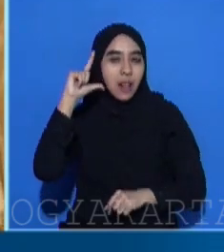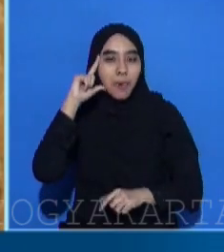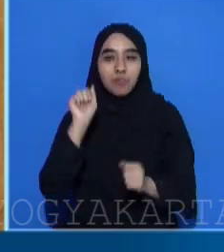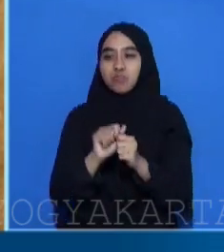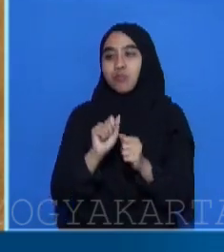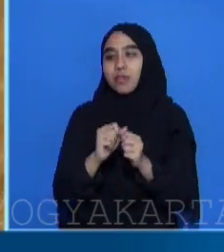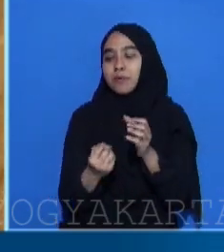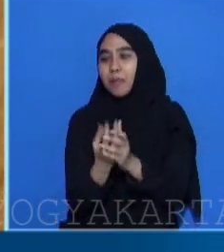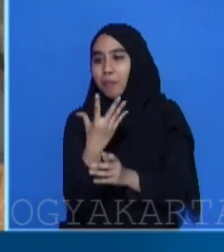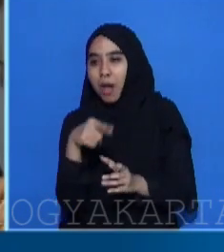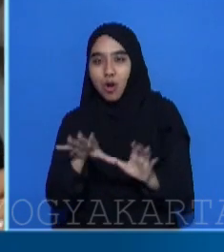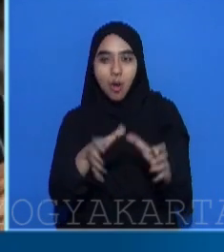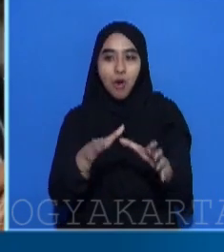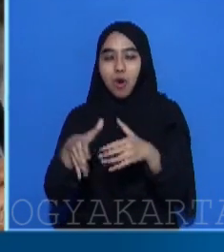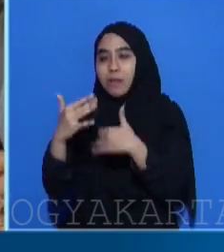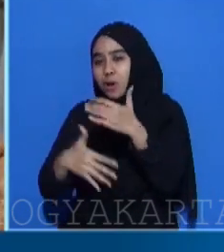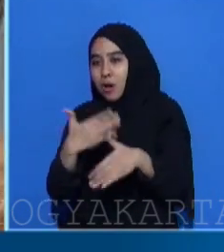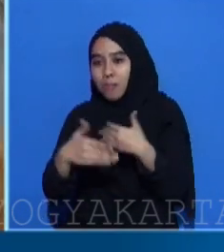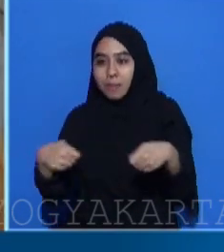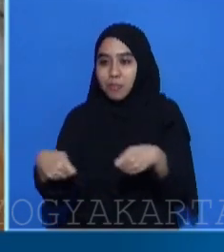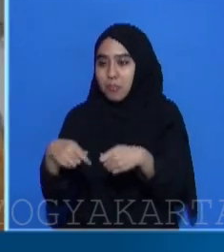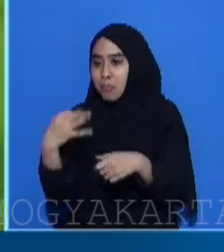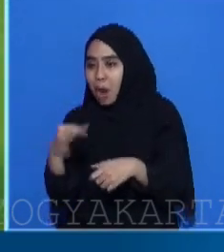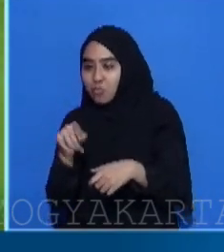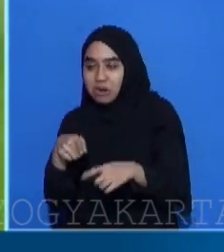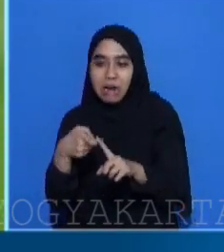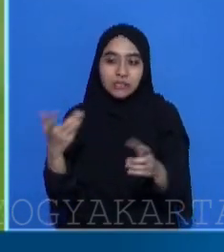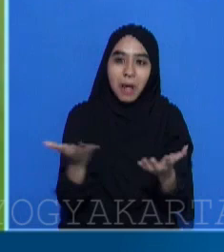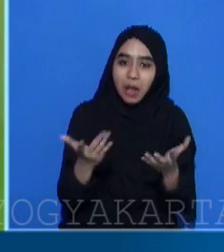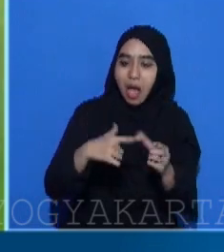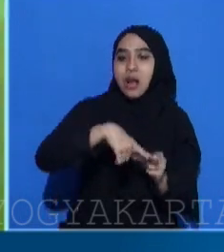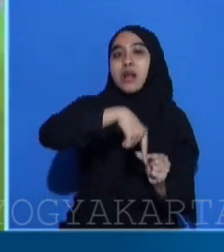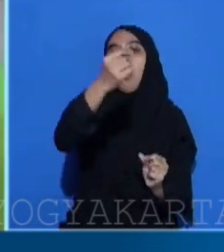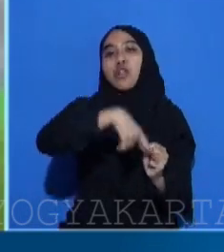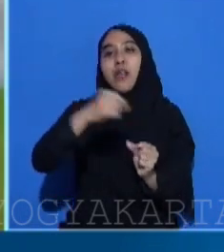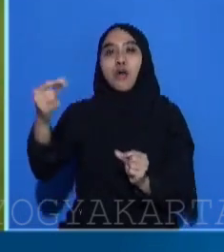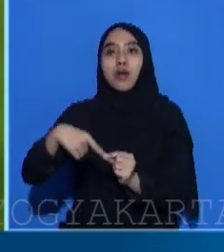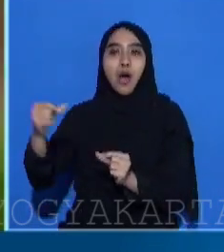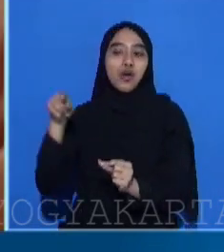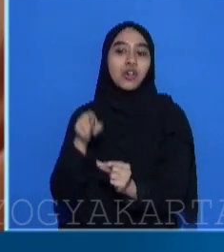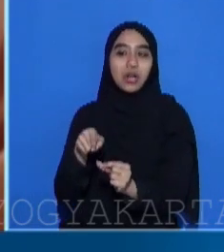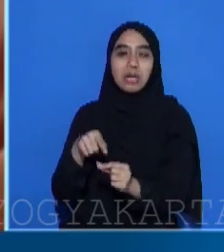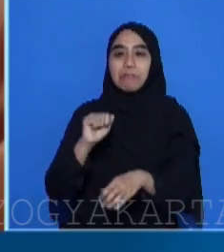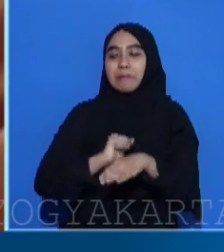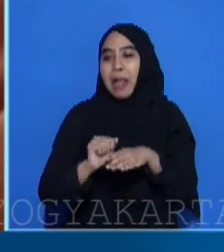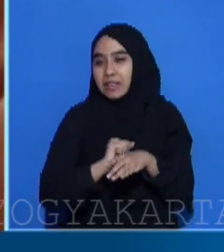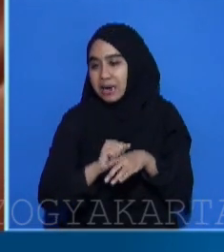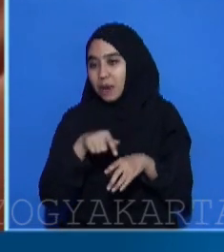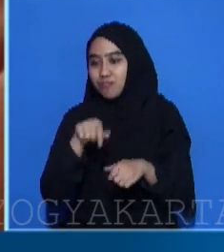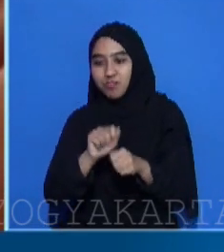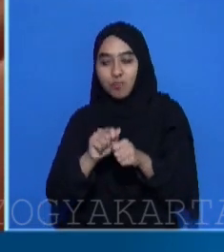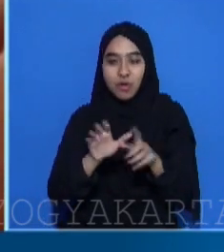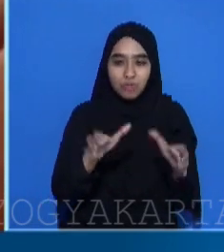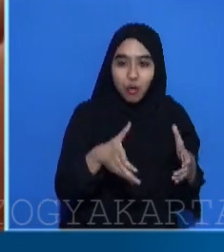mengembangkan produk-produk olahan baru dari bahan baku lidah buaya Ini salah satunya dengan melakukan pelatihan pengembangan pembuatan produk